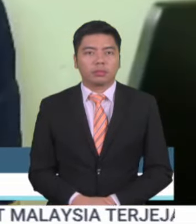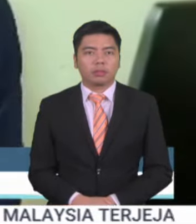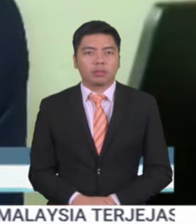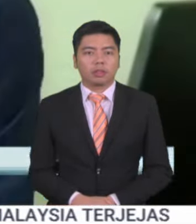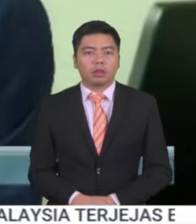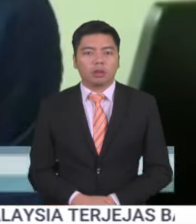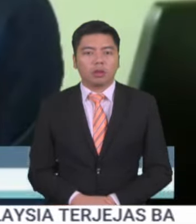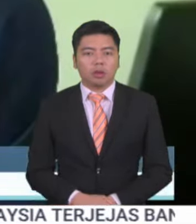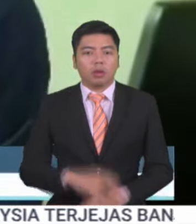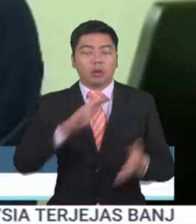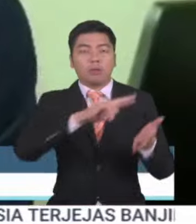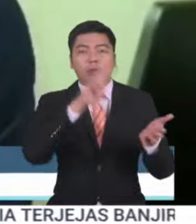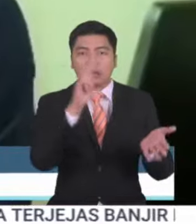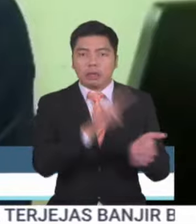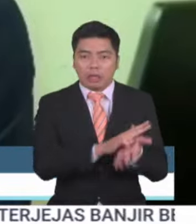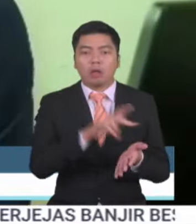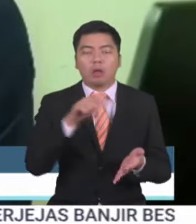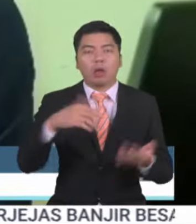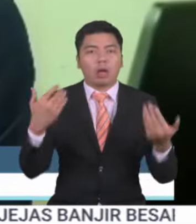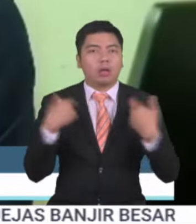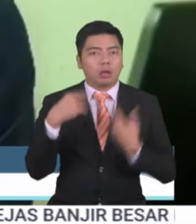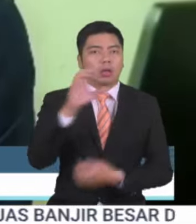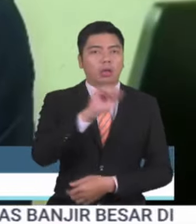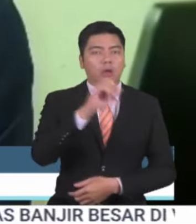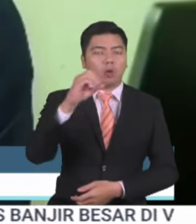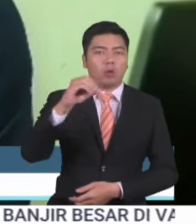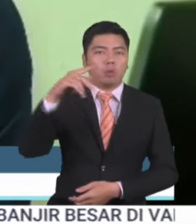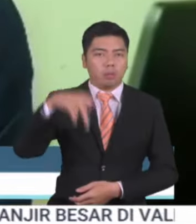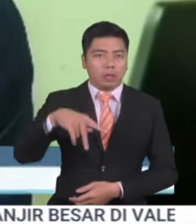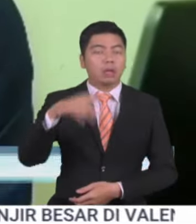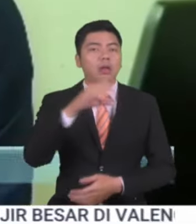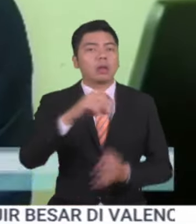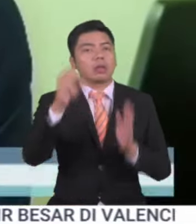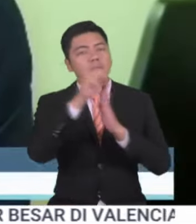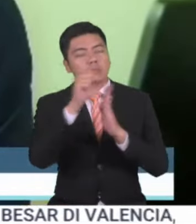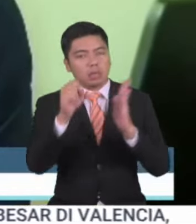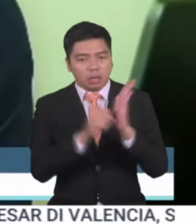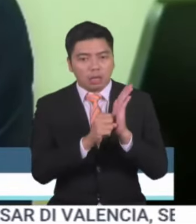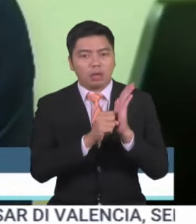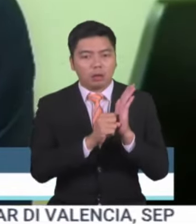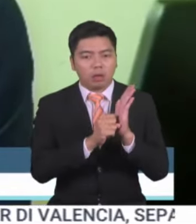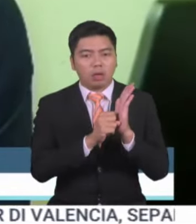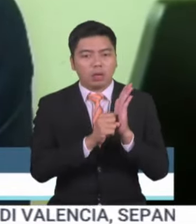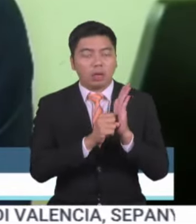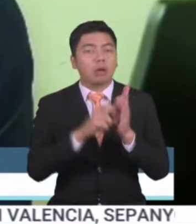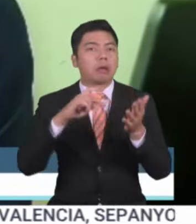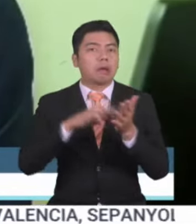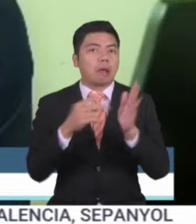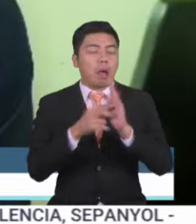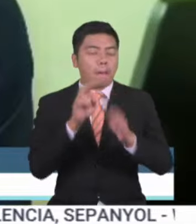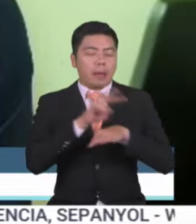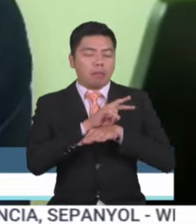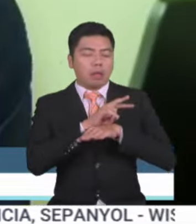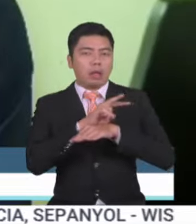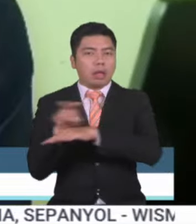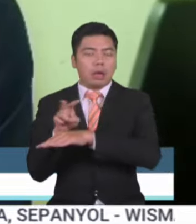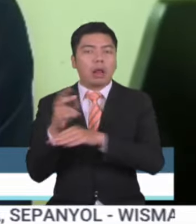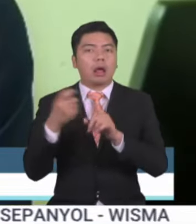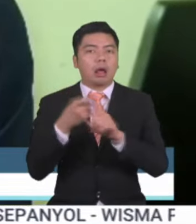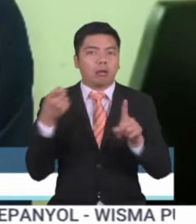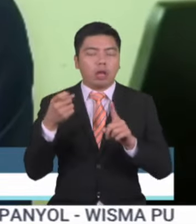Pelaksanaan tahanan rumah ini memiliki SOP, syarat dan juga pemantauan daripada pihak penjara